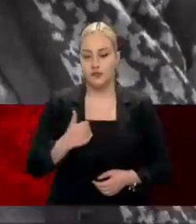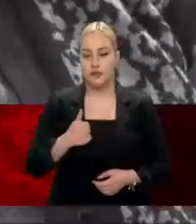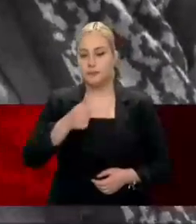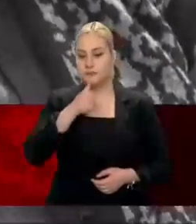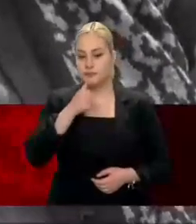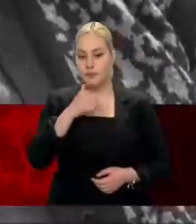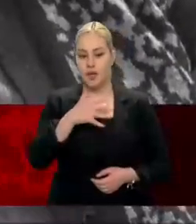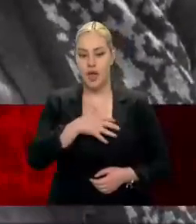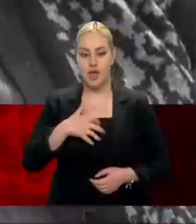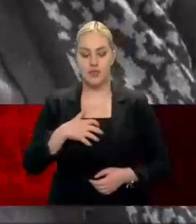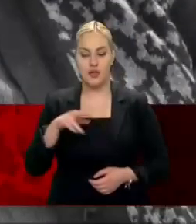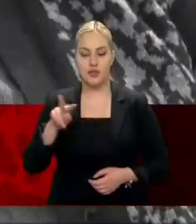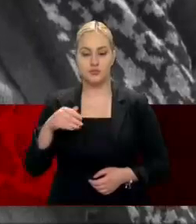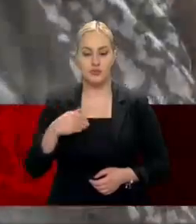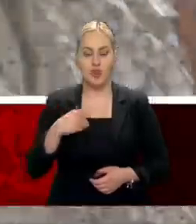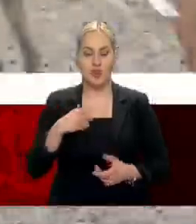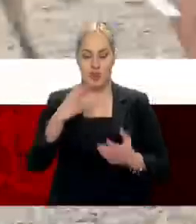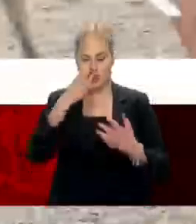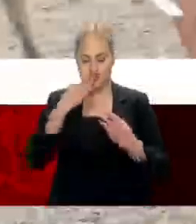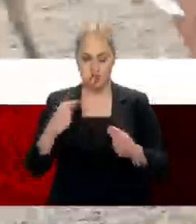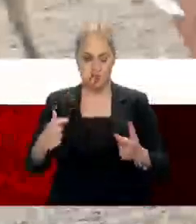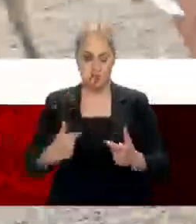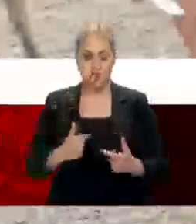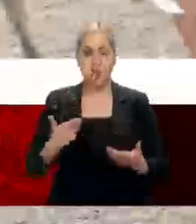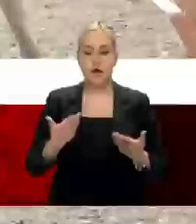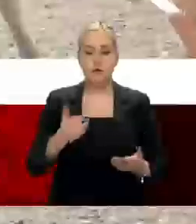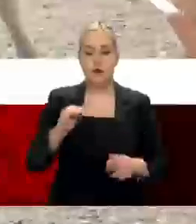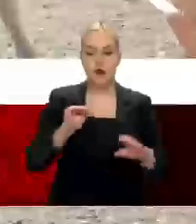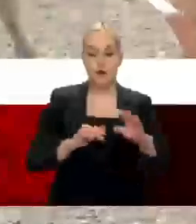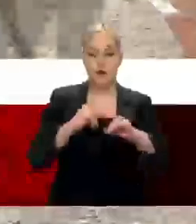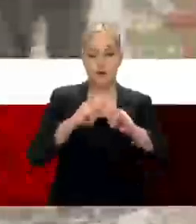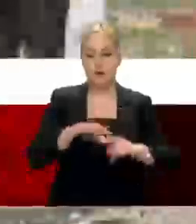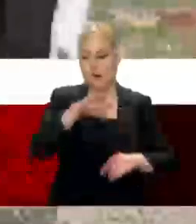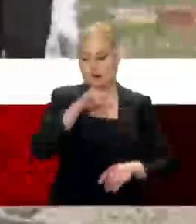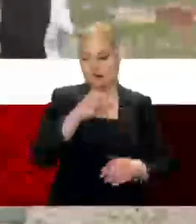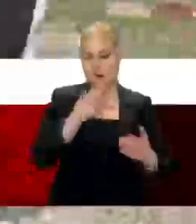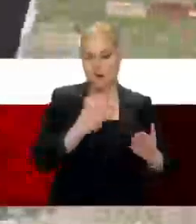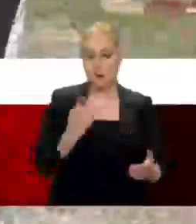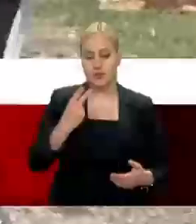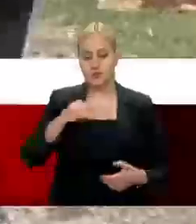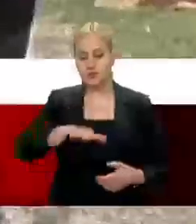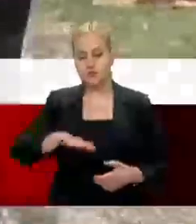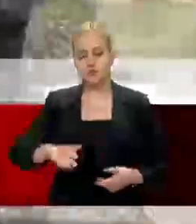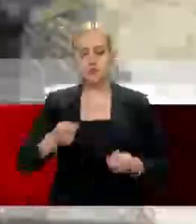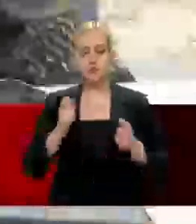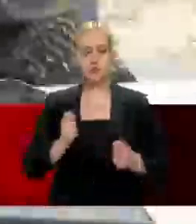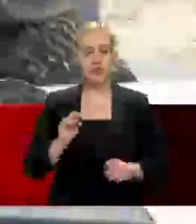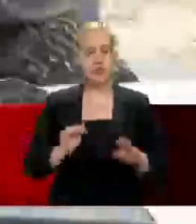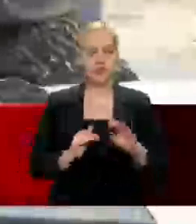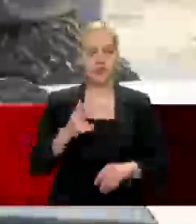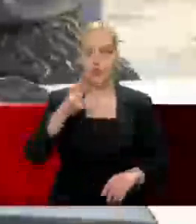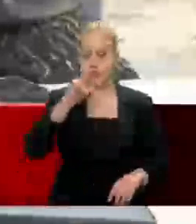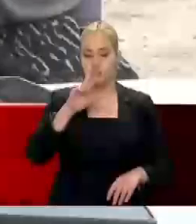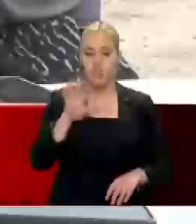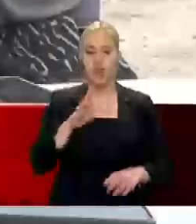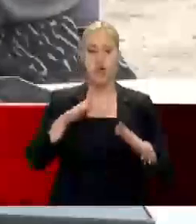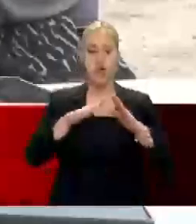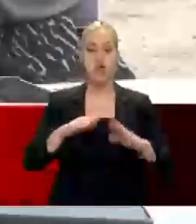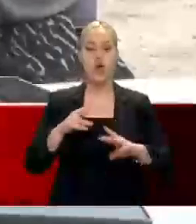babasından annesinden bana yadigar ama çadır hayatı hem yaşlı kadını hem de iki çocuğu zorluyor 350